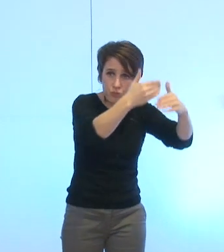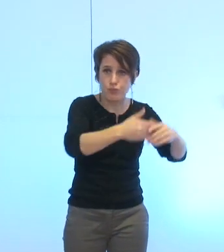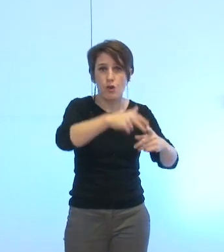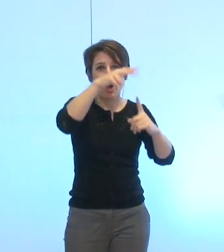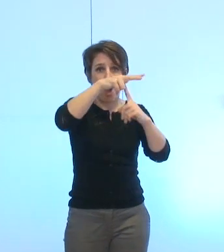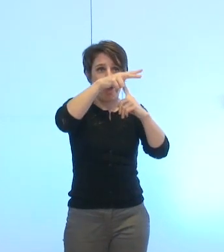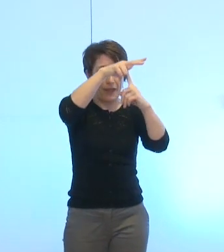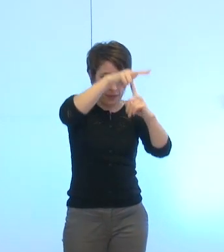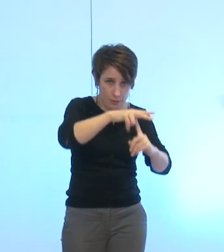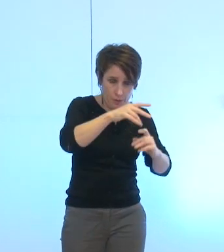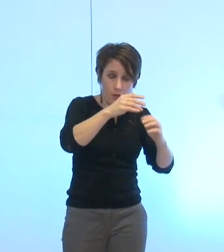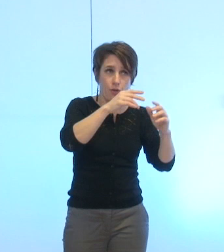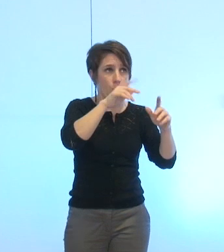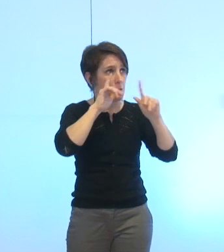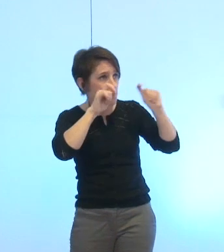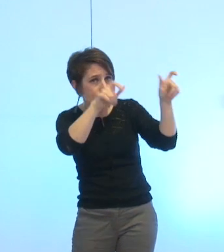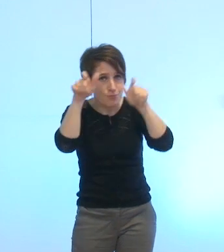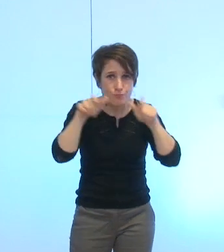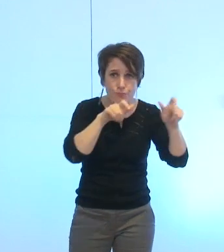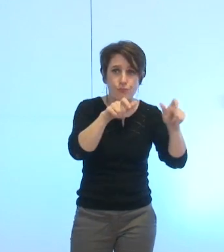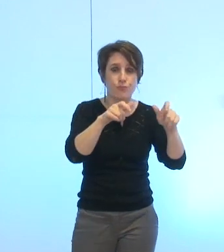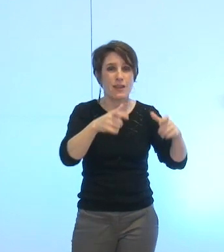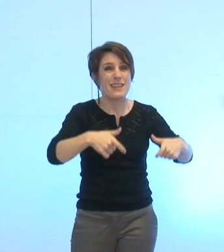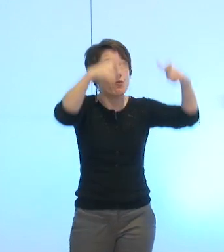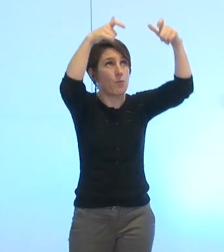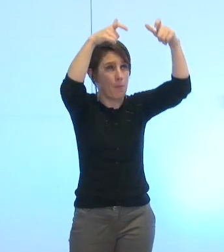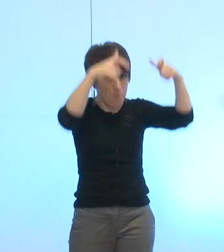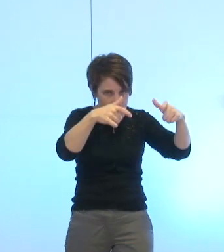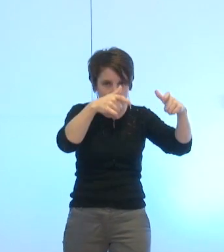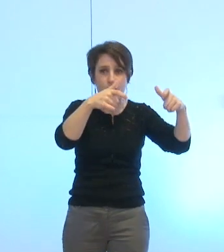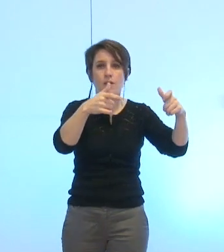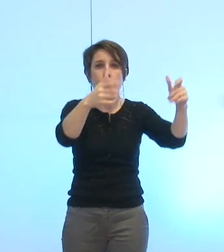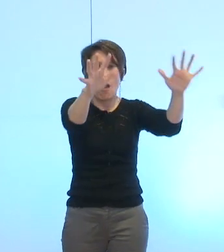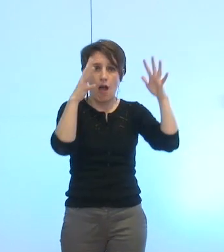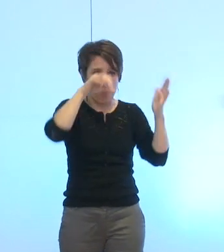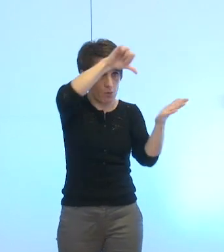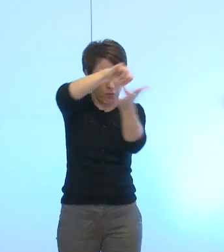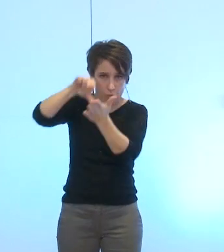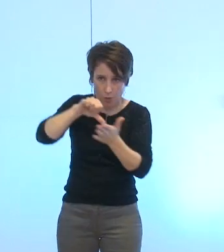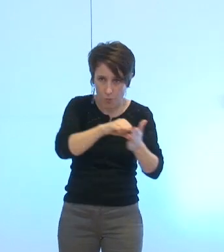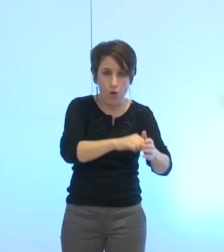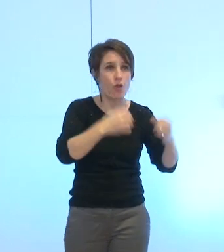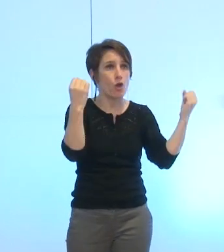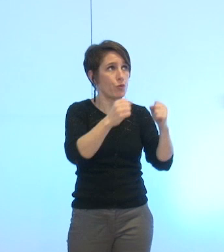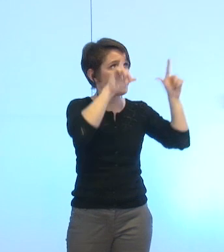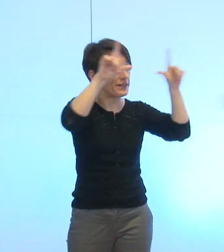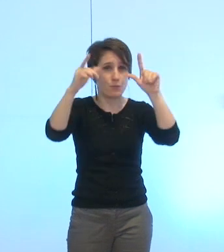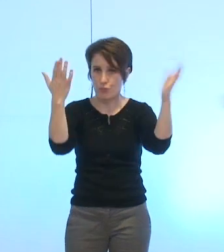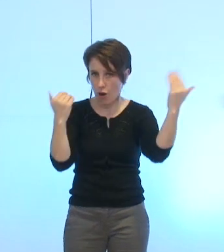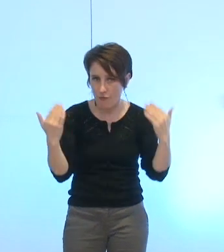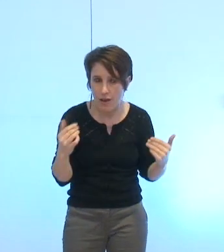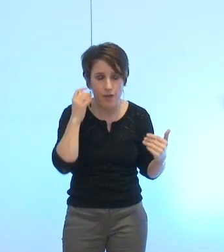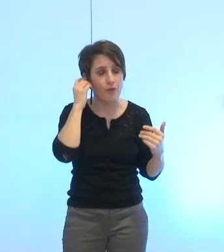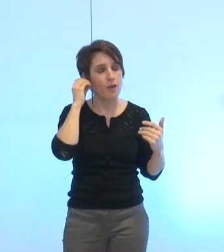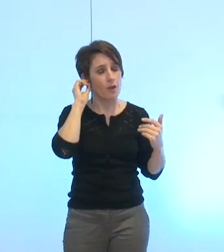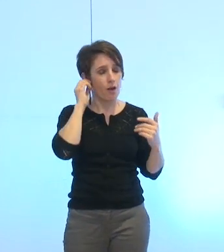hauteurs nous l'avons mis en place la végétalisation de la ville le retrait de la publicité la démocratie